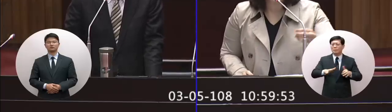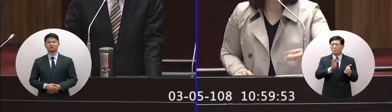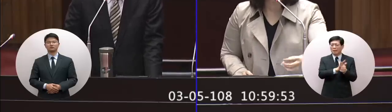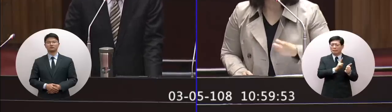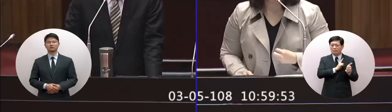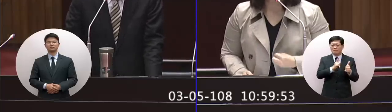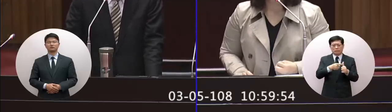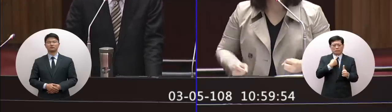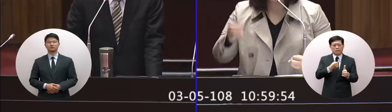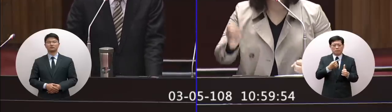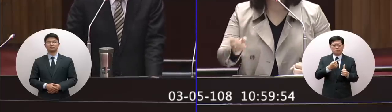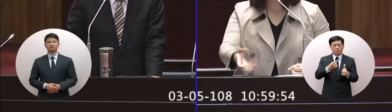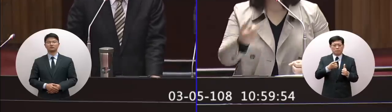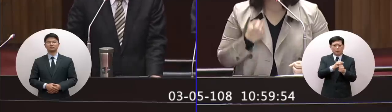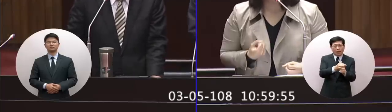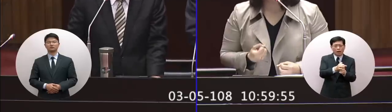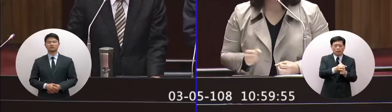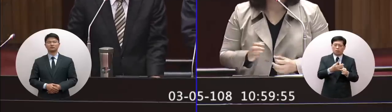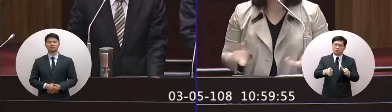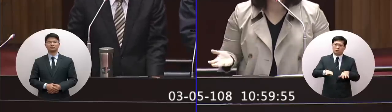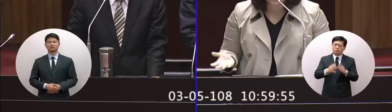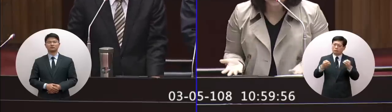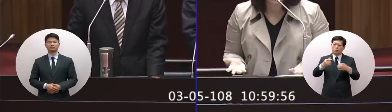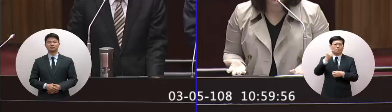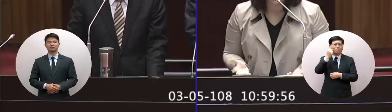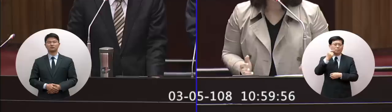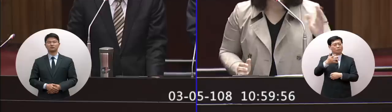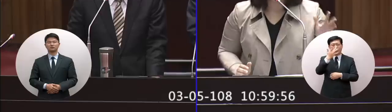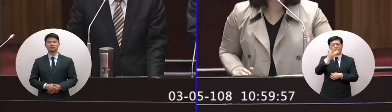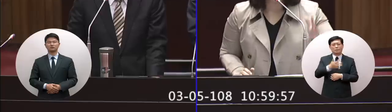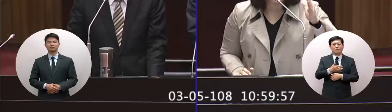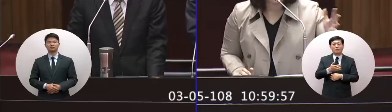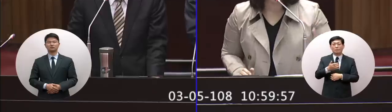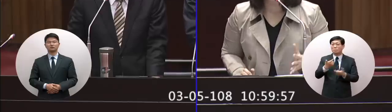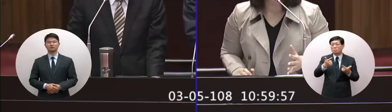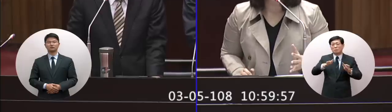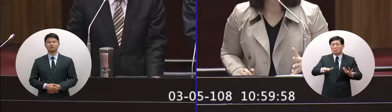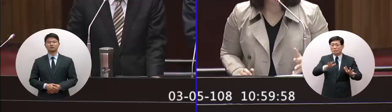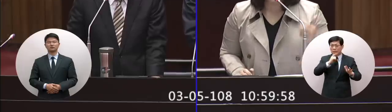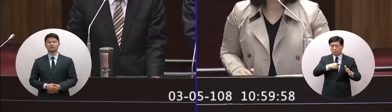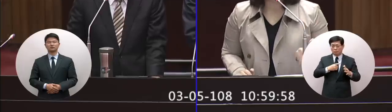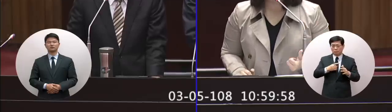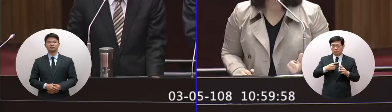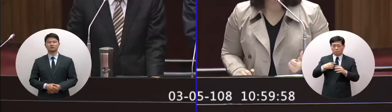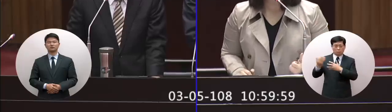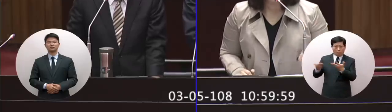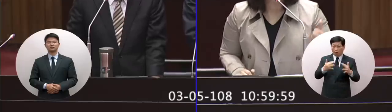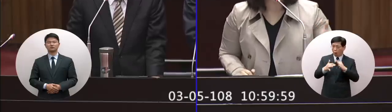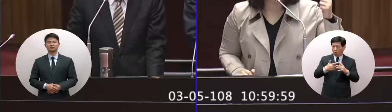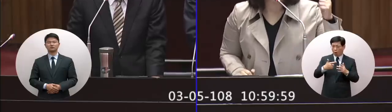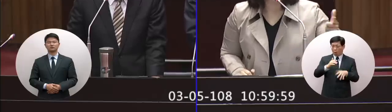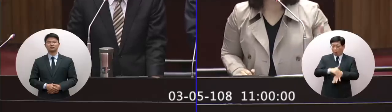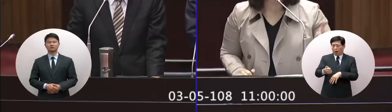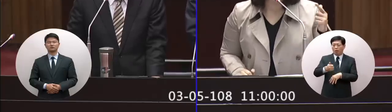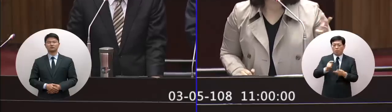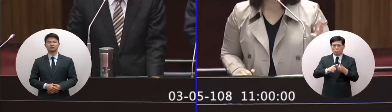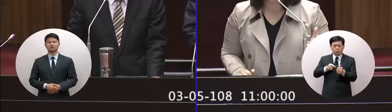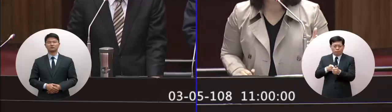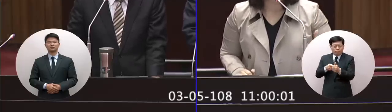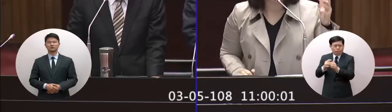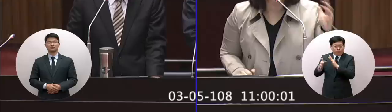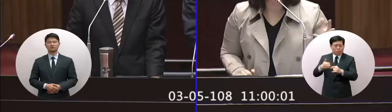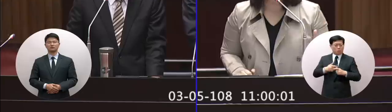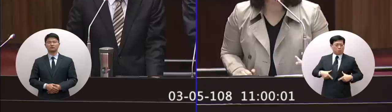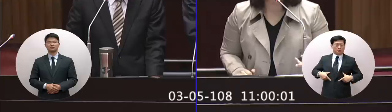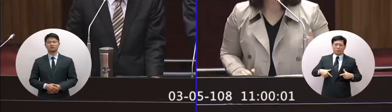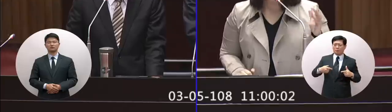你自己已经下了一个句点了，那怎么又开启对话？这个我真的是看不懂。不是说引战是很厉害的，还是说我挑战我就是